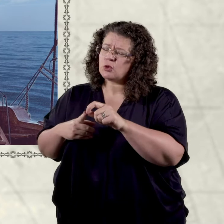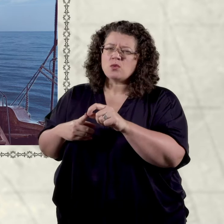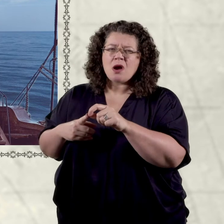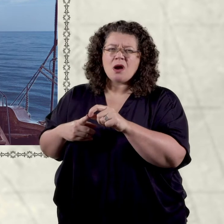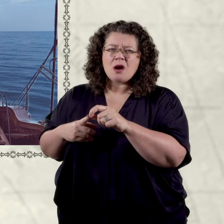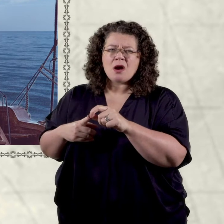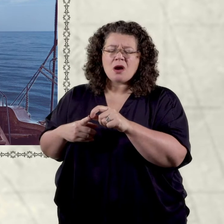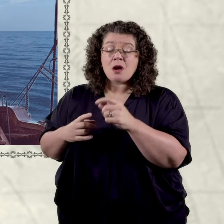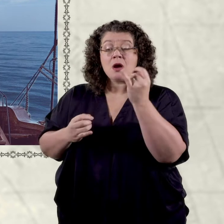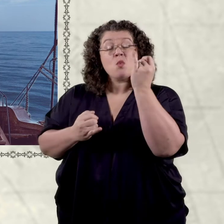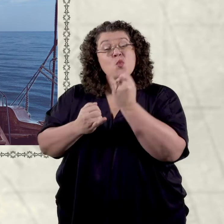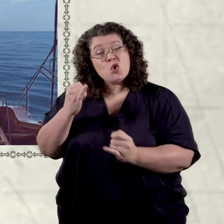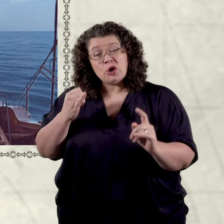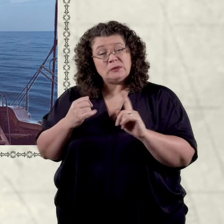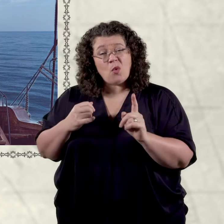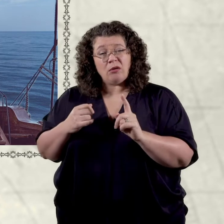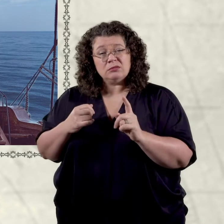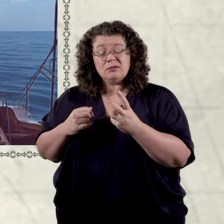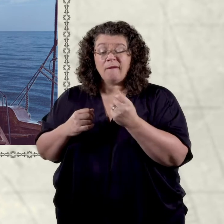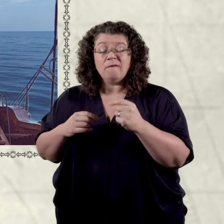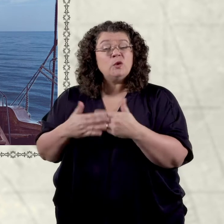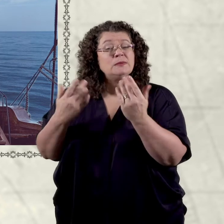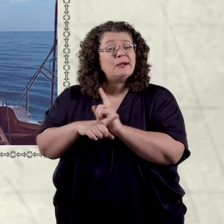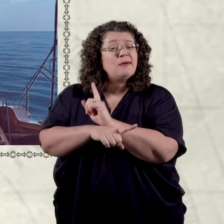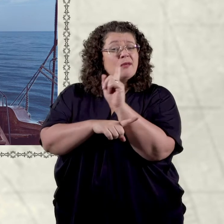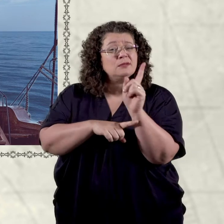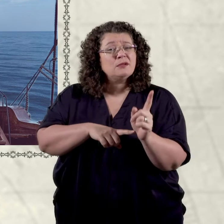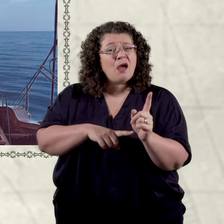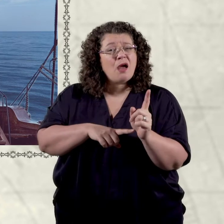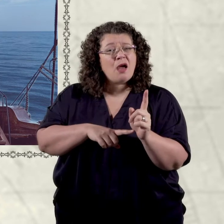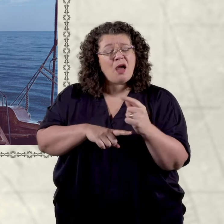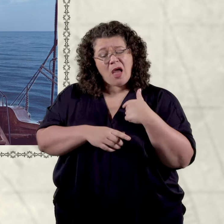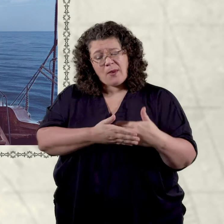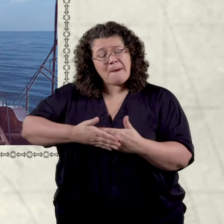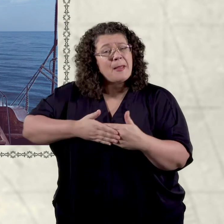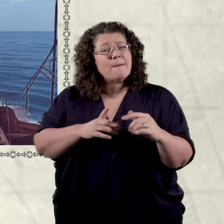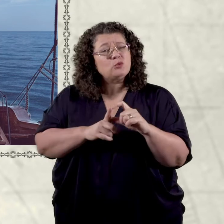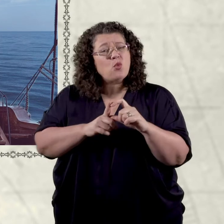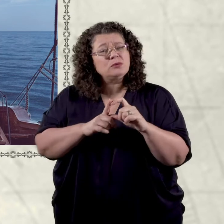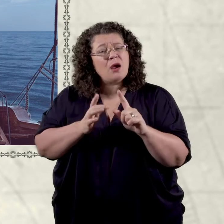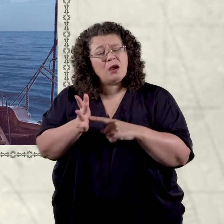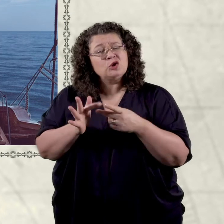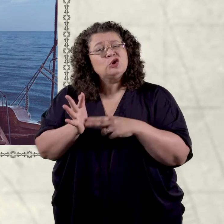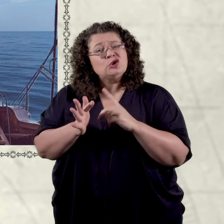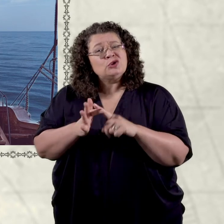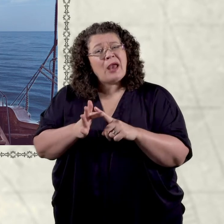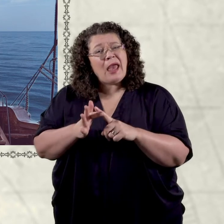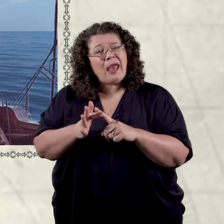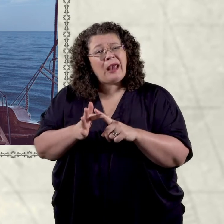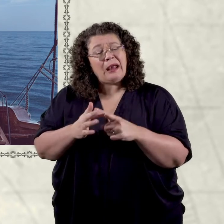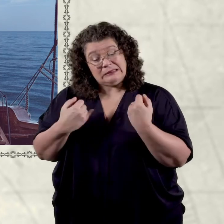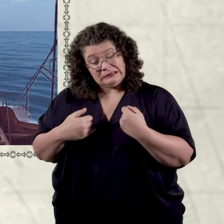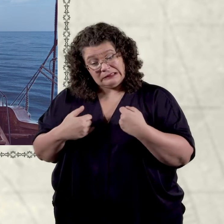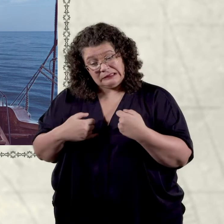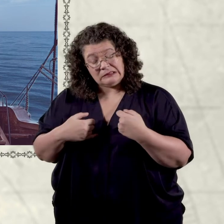Patagonia. Ac i wneud pethau'n waith, chydig ddyddiau wedyn mi gafodd Jane y babi union yr un salwch ei